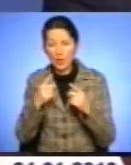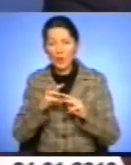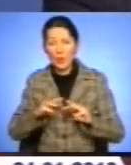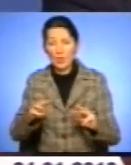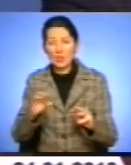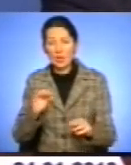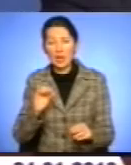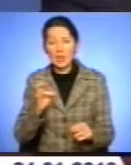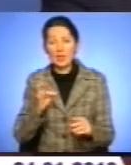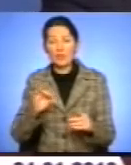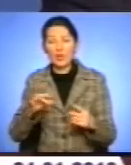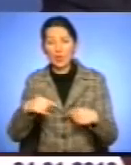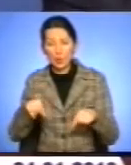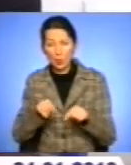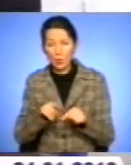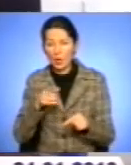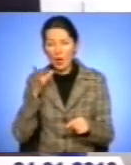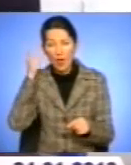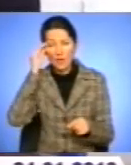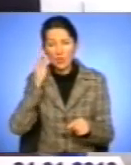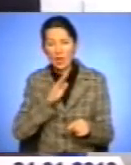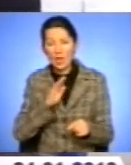монетизации облигаций, которые сегодня находятся